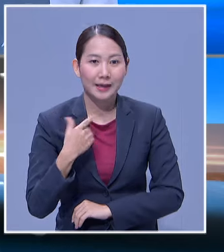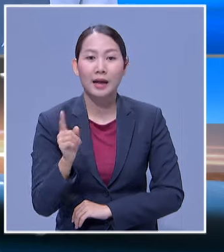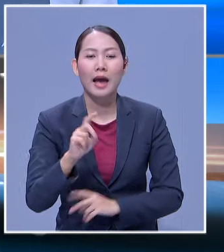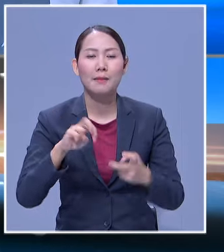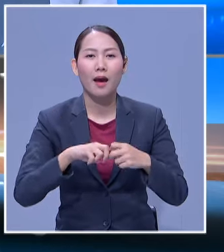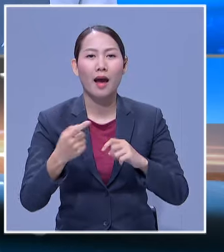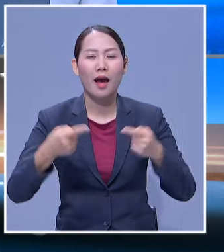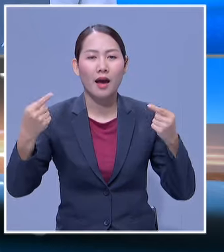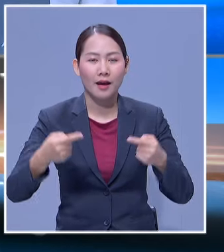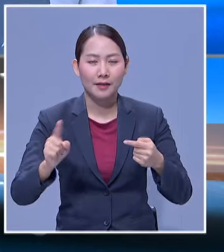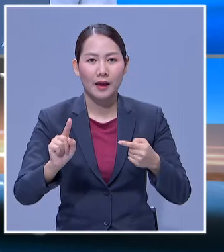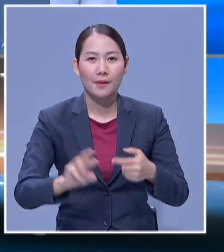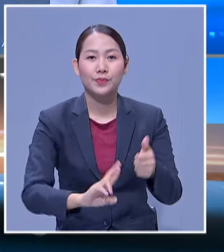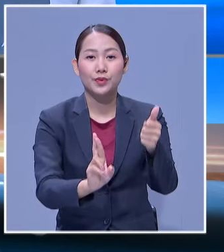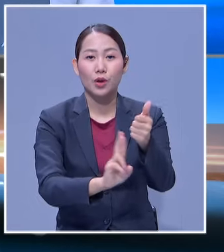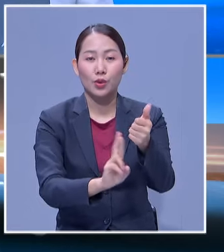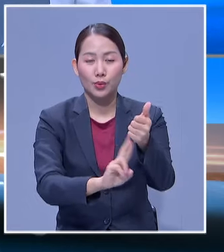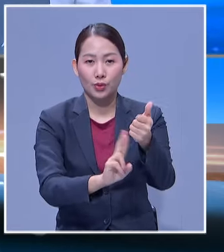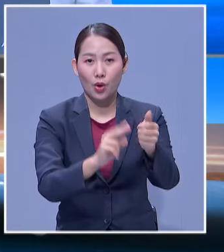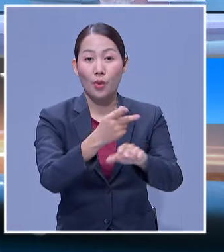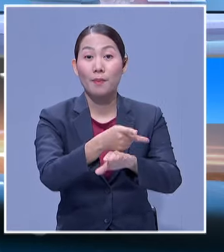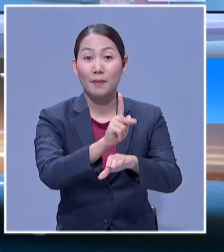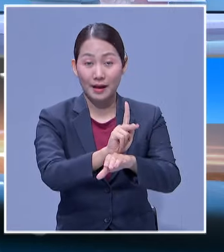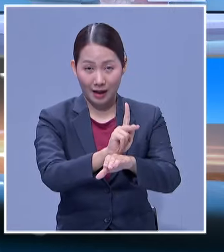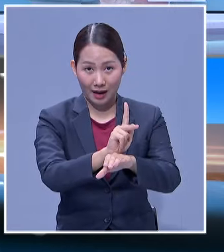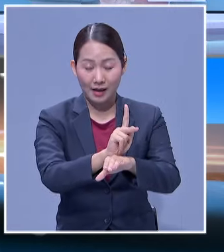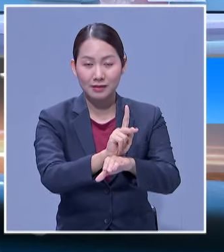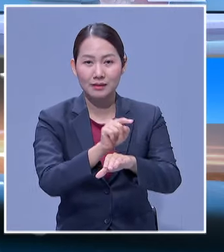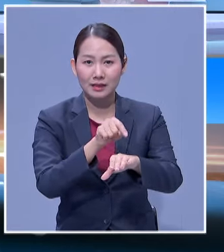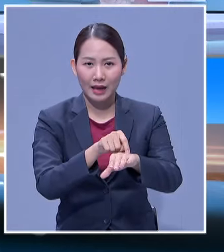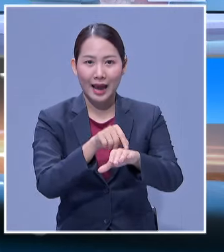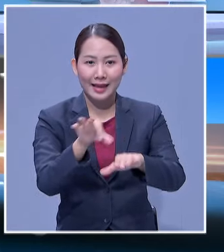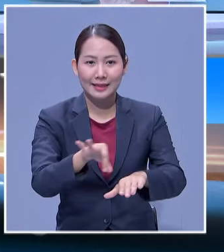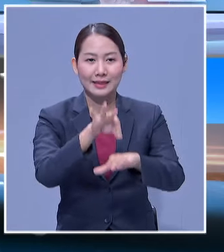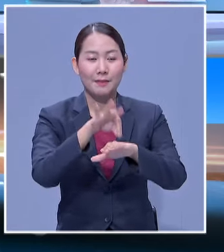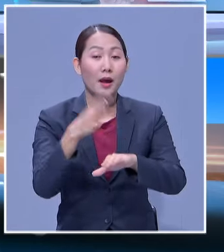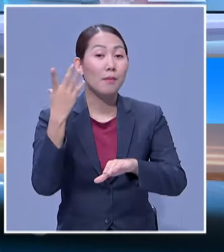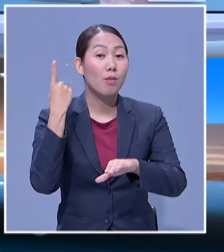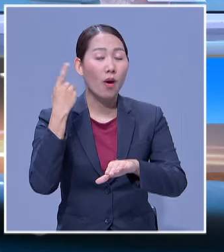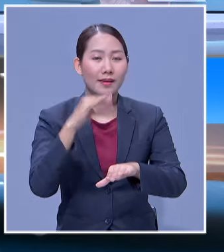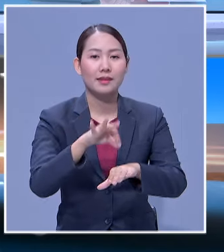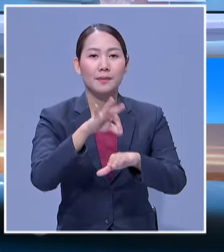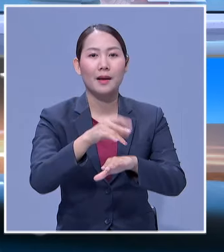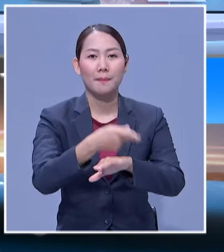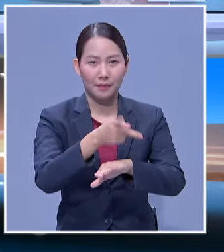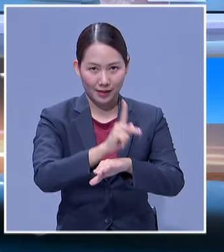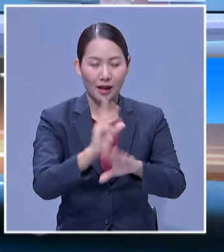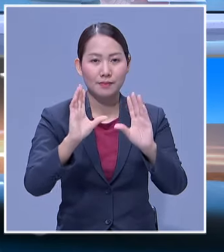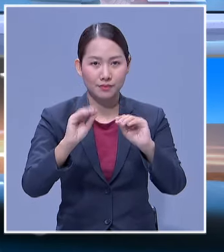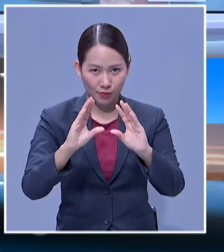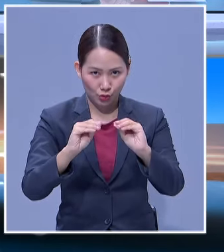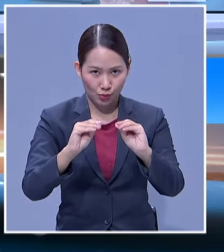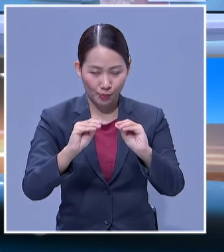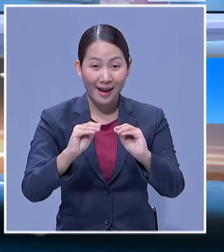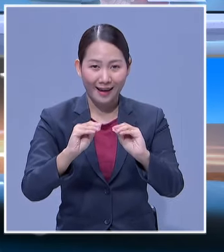1คุณพิเชษฐเชื้อเมืองพานซึ่งทำหน้าที่ประธานณตอนนั้นจากพรรคไหนคะจากพรรคเพื่อไทยอ๋อกับใครลุกขึ้นมาเถียงกันคือคุณหมอ